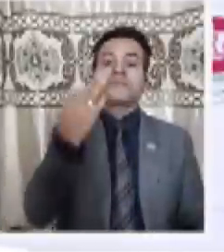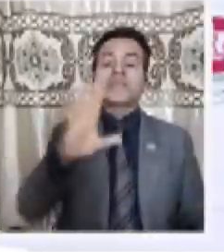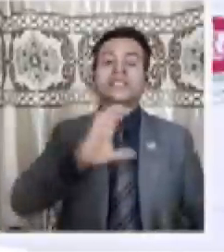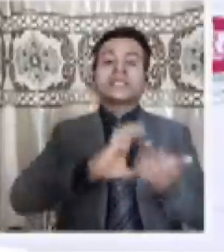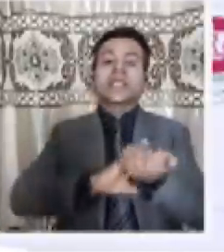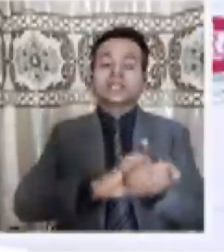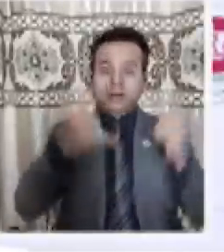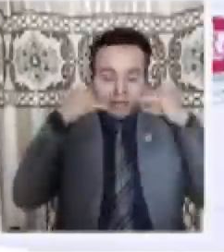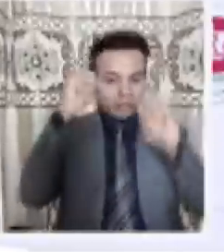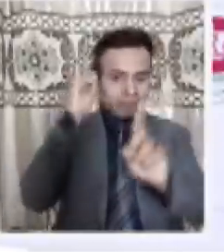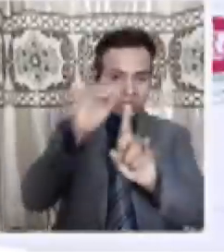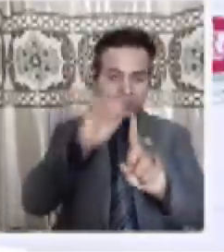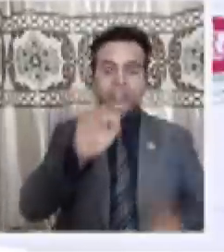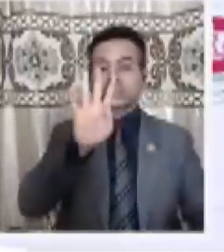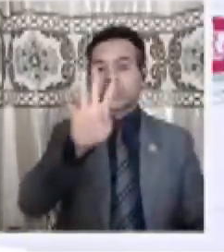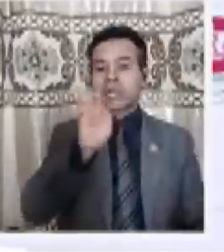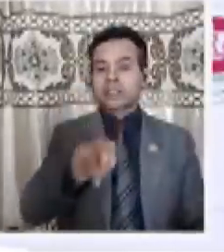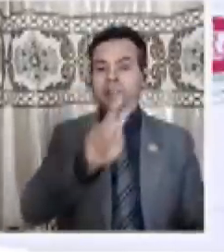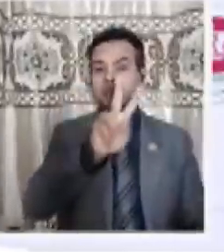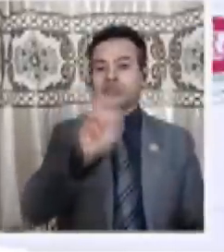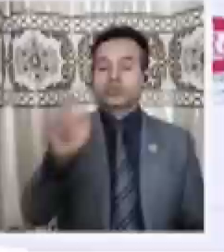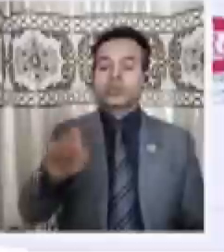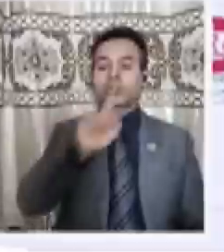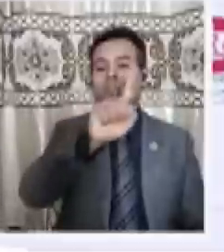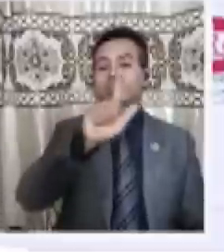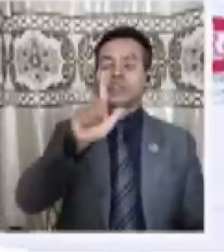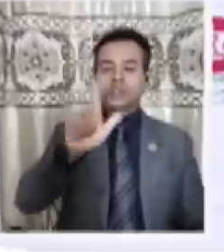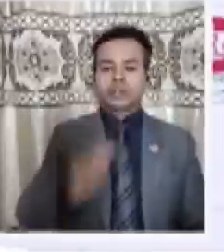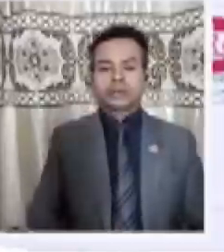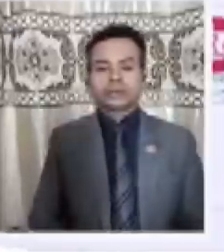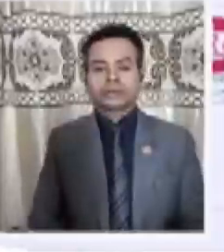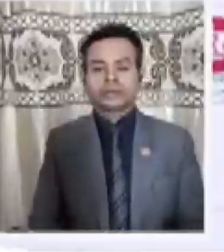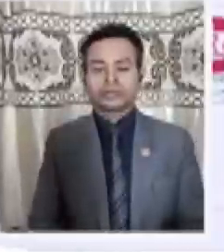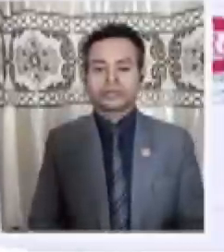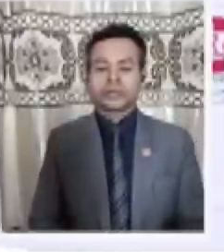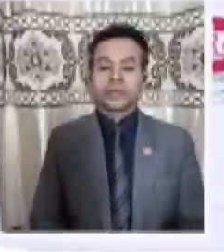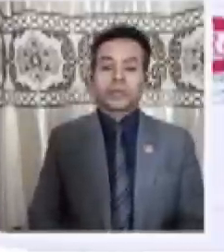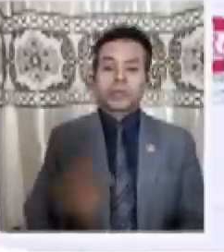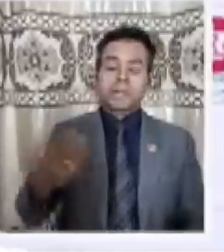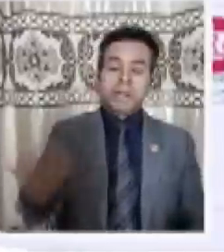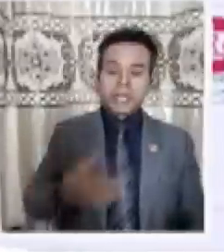যাচ্ছেন 4,217 জন চিকিৎসক। স্ক্রিনিং কার্যক্রম,